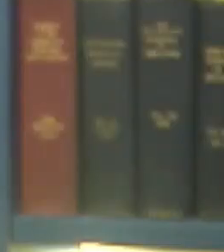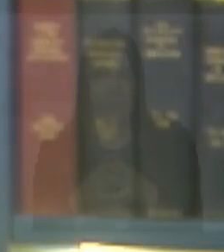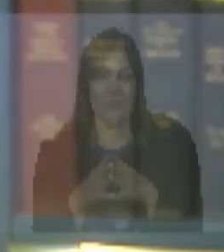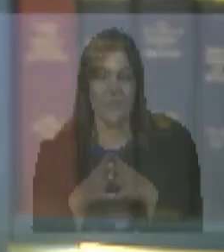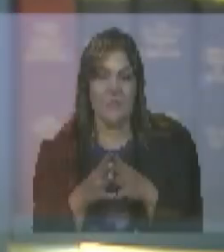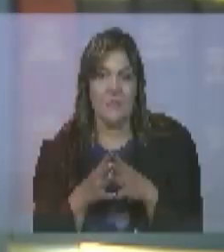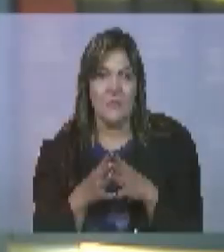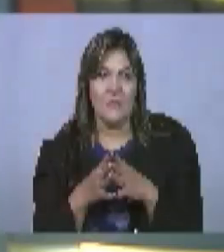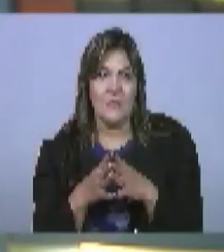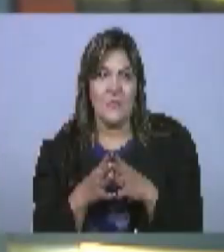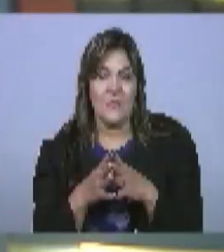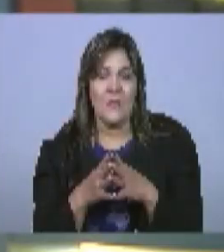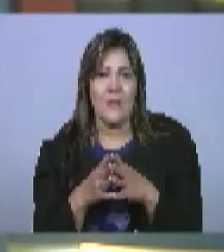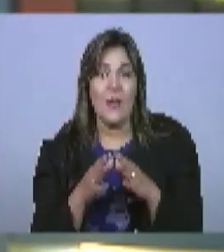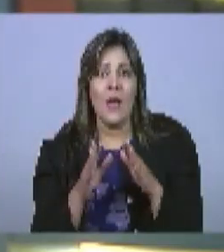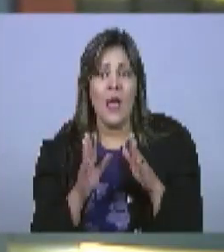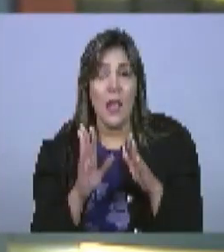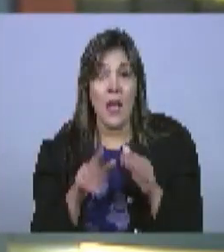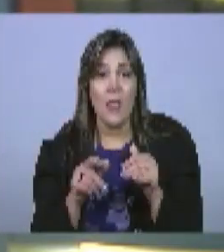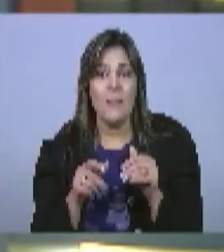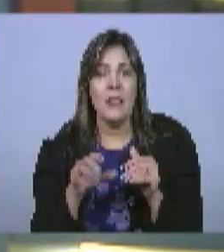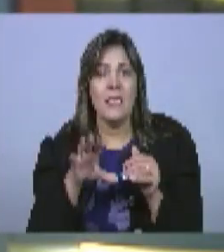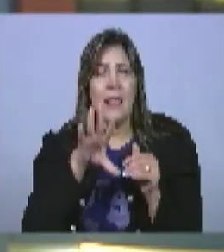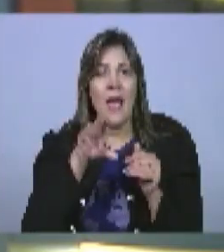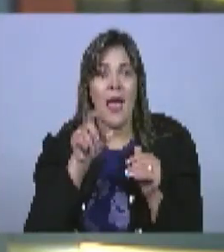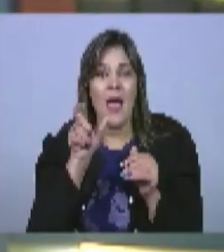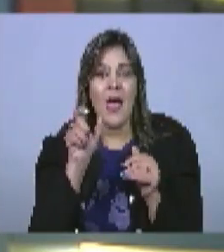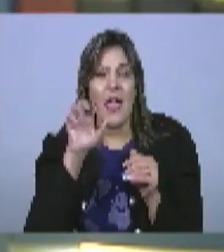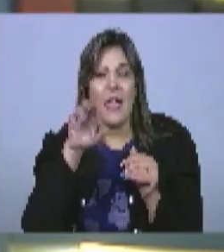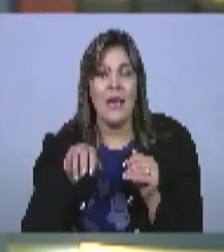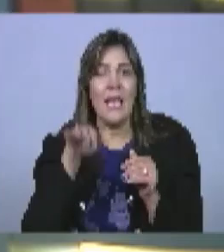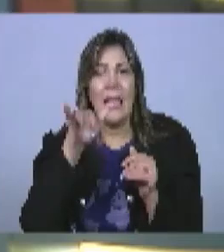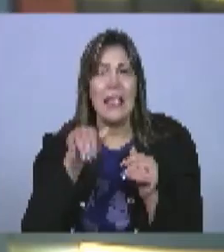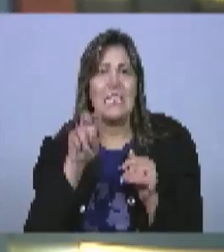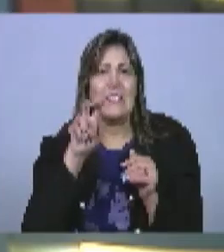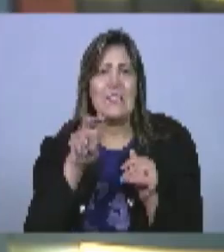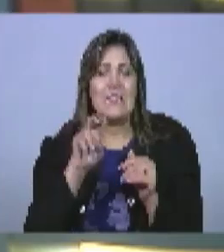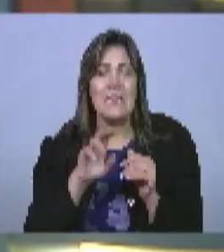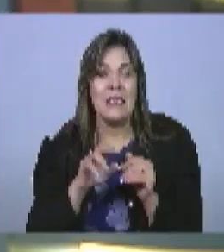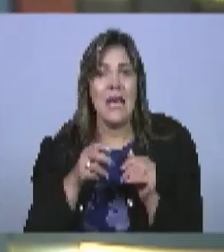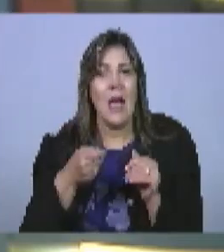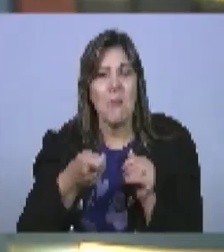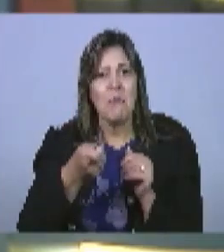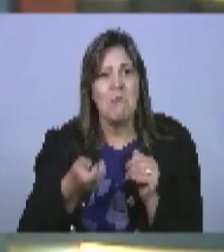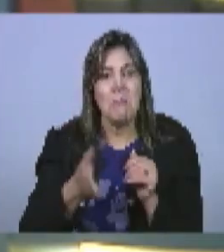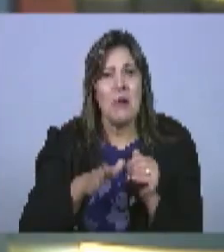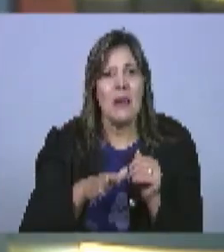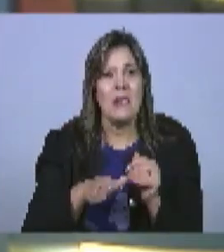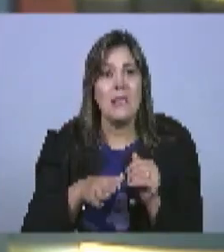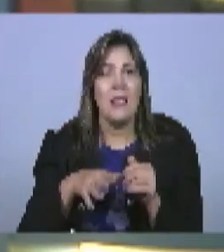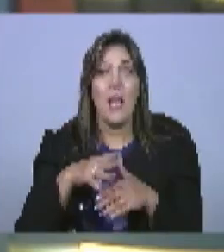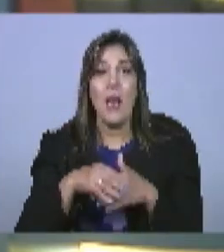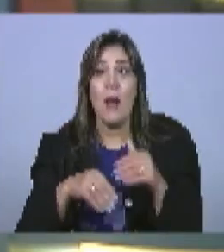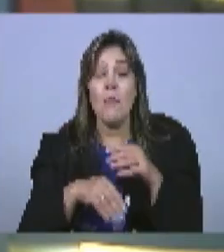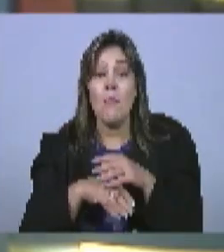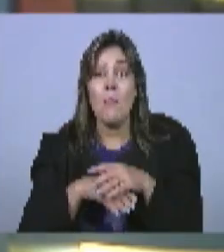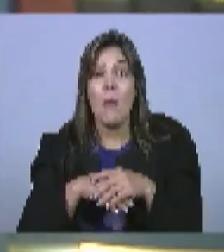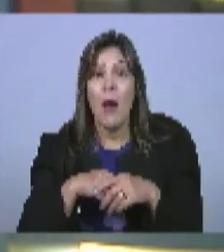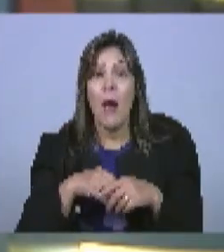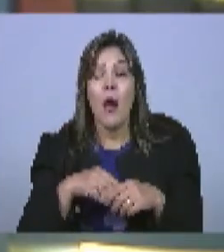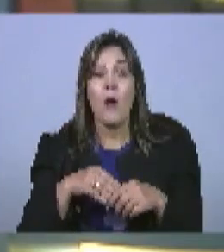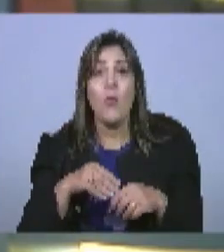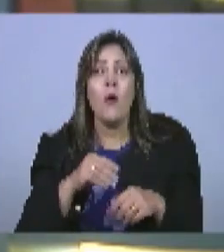الحلقه من اغتيال اسماعيل هنيه الى محاوله اغتيال الفريق اول عبد الفتاح